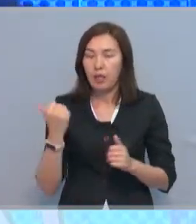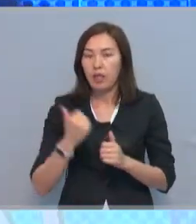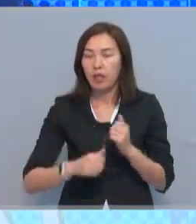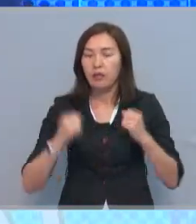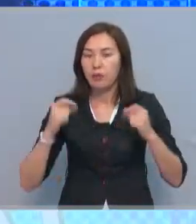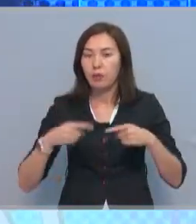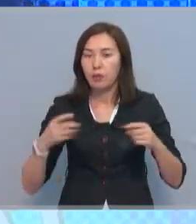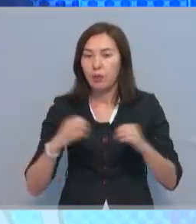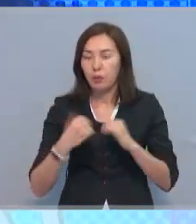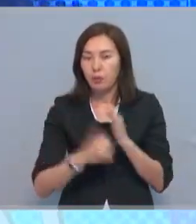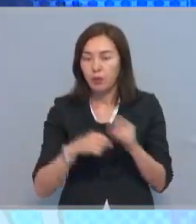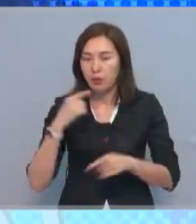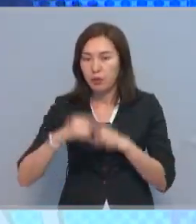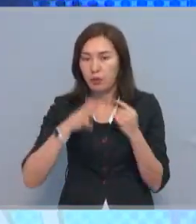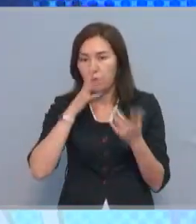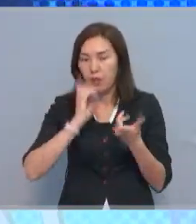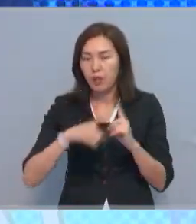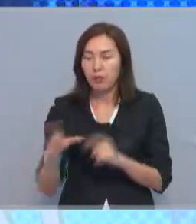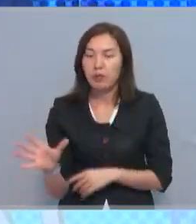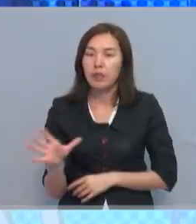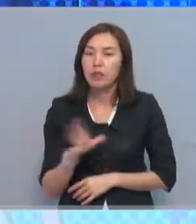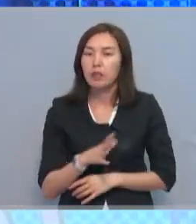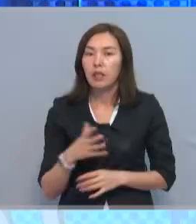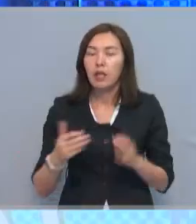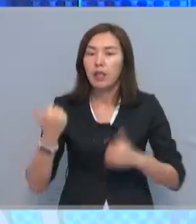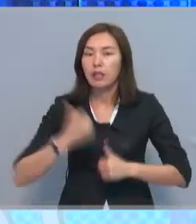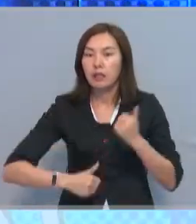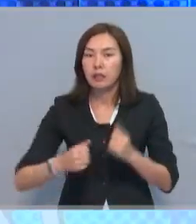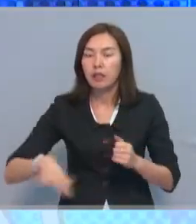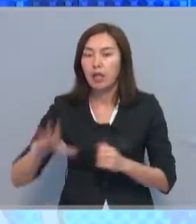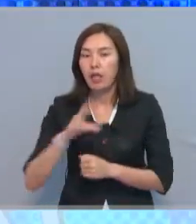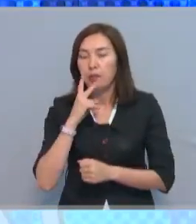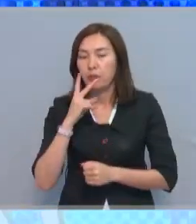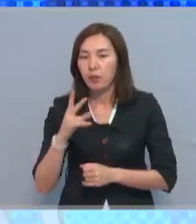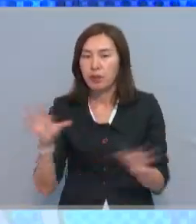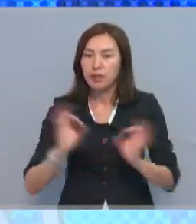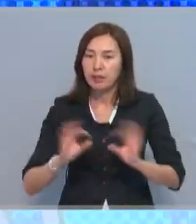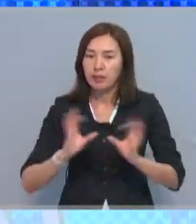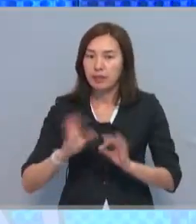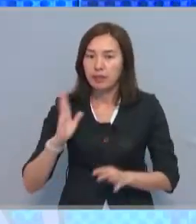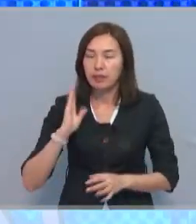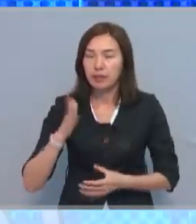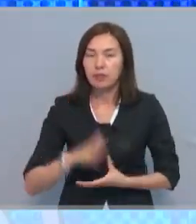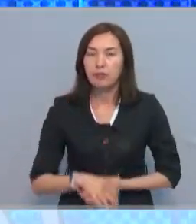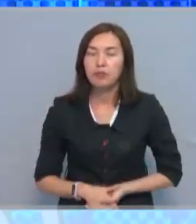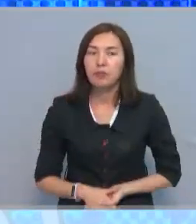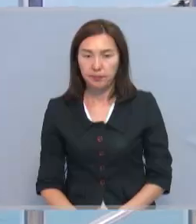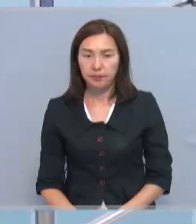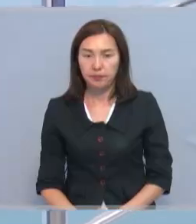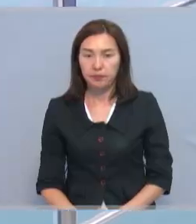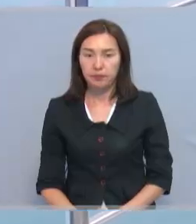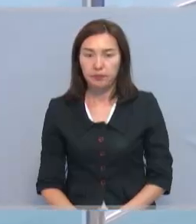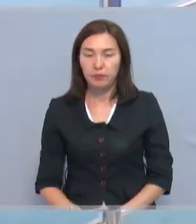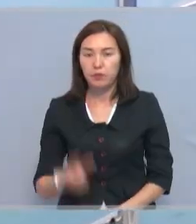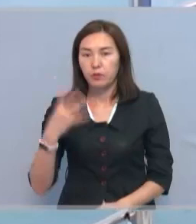спорт түрінен 16 команда келесі кезеңге жолдама алды. Дүбірлі доданың барысын байқап қайтқан әріптесім Ақниет Аманхан баяндайды.